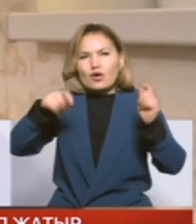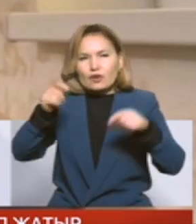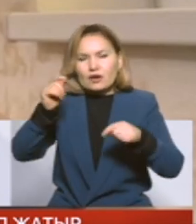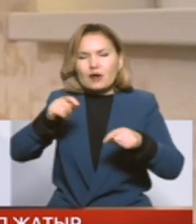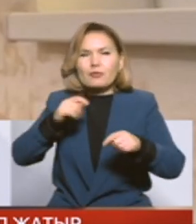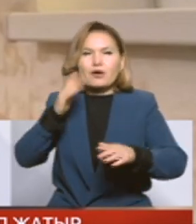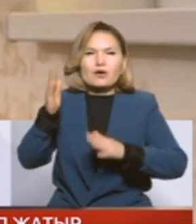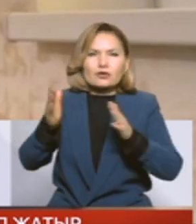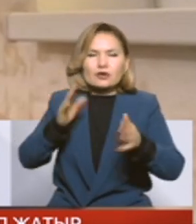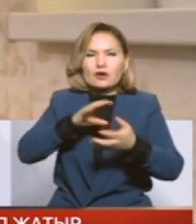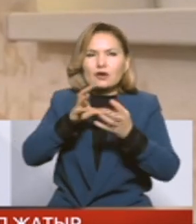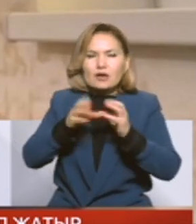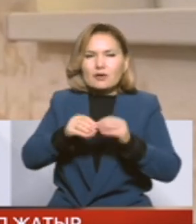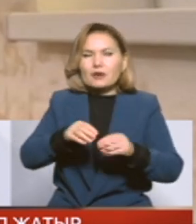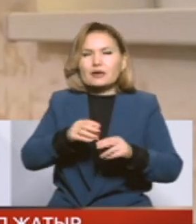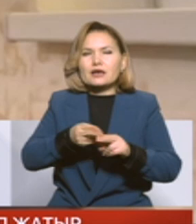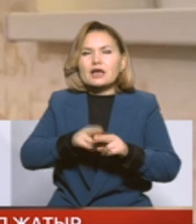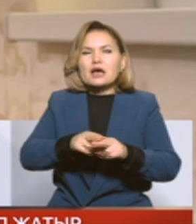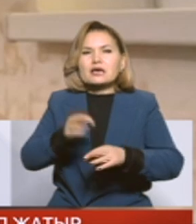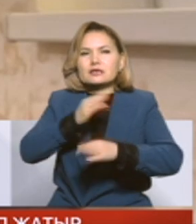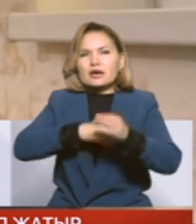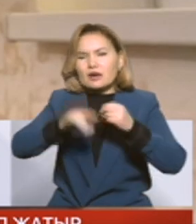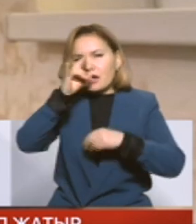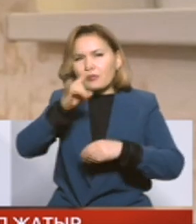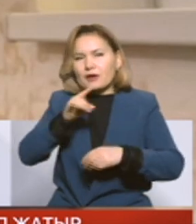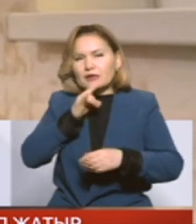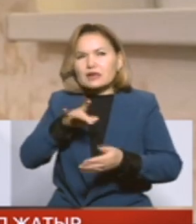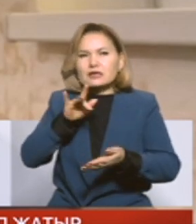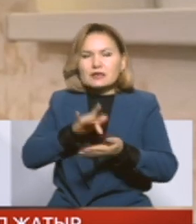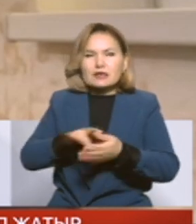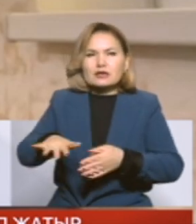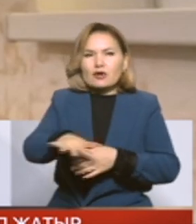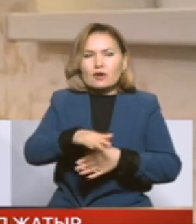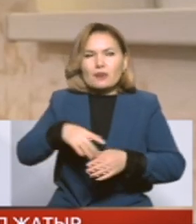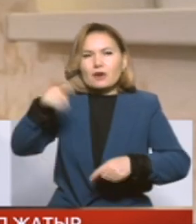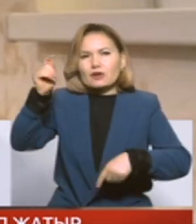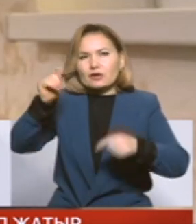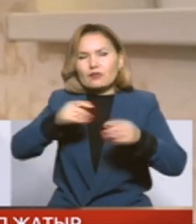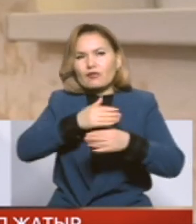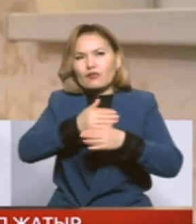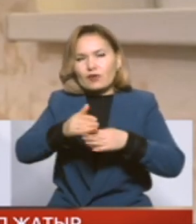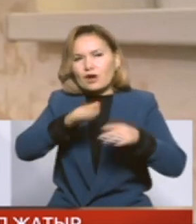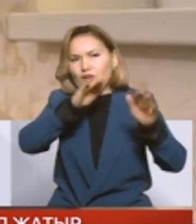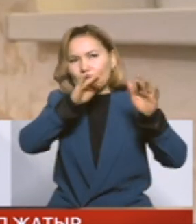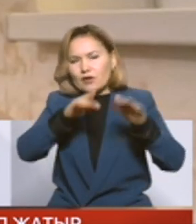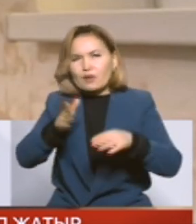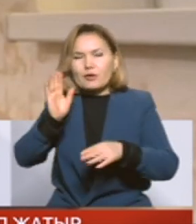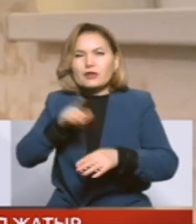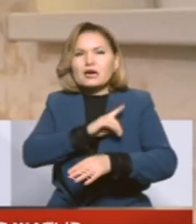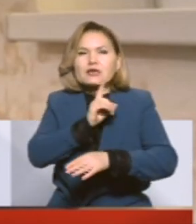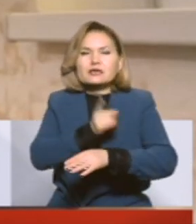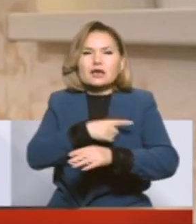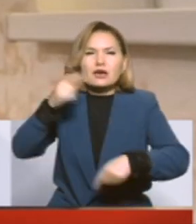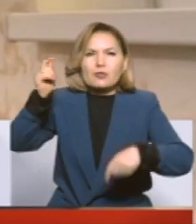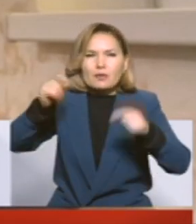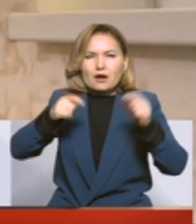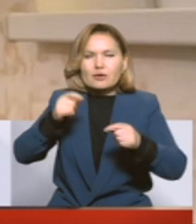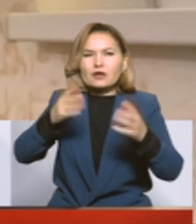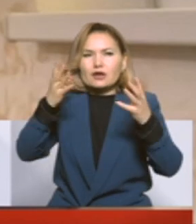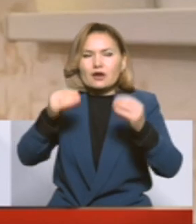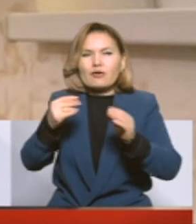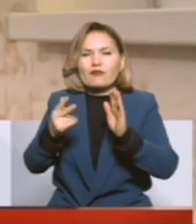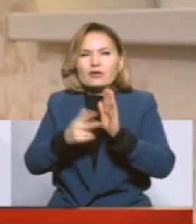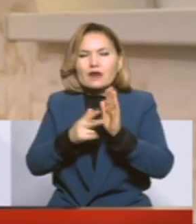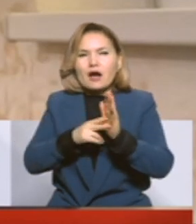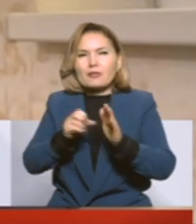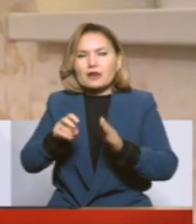ночные часы на северо-западе, севере и в центре пройдут осадки. Дождь с переходом в снег. Сильные дожди прогнозируются днем 8 апреля в